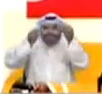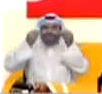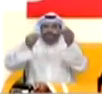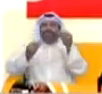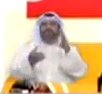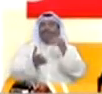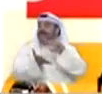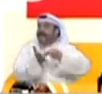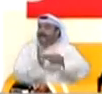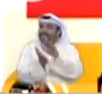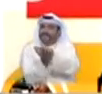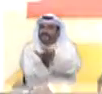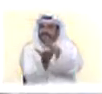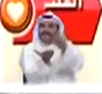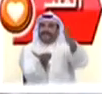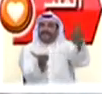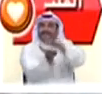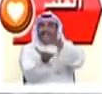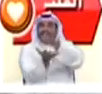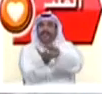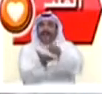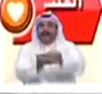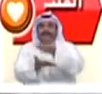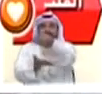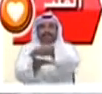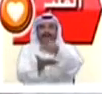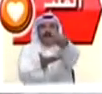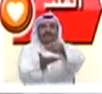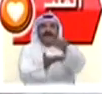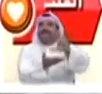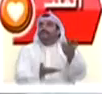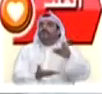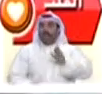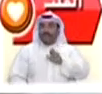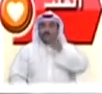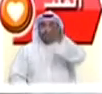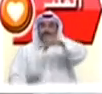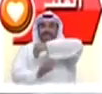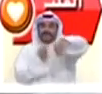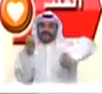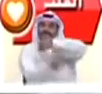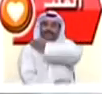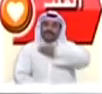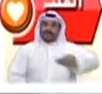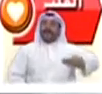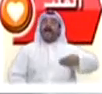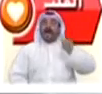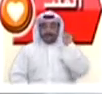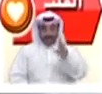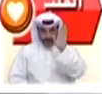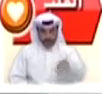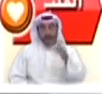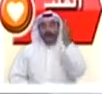بإصدار كتيبات وإصدارات جديدة تتحدث عن صحة الحجاج، بالإضافة إلى إرسال رسائل